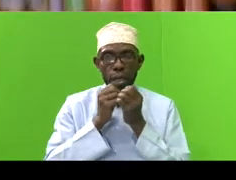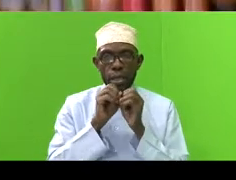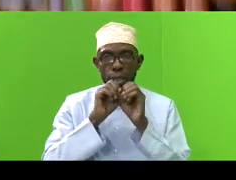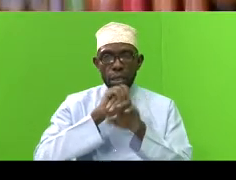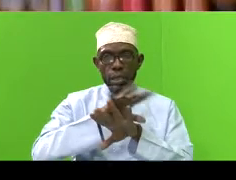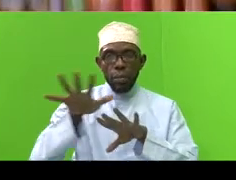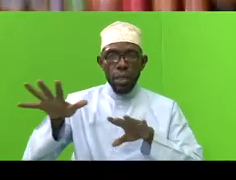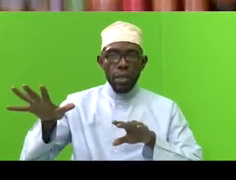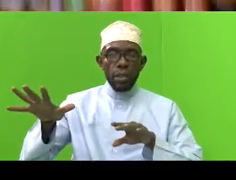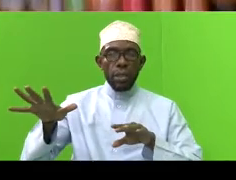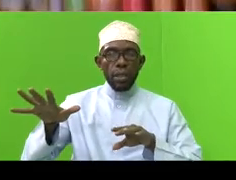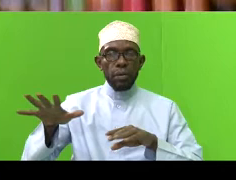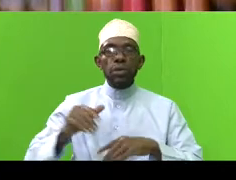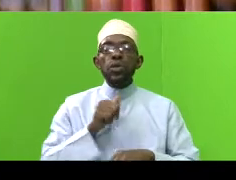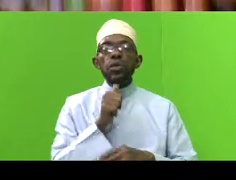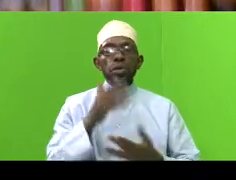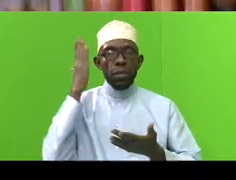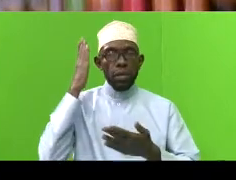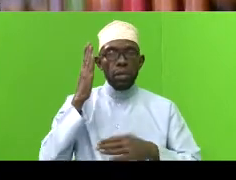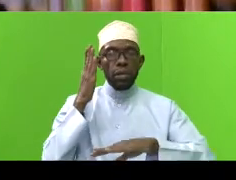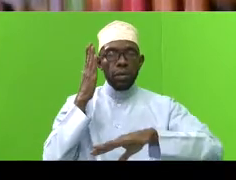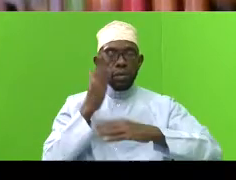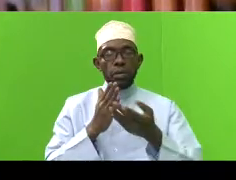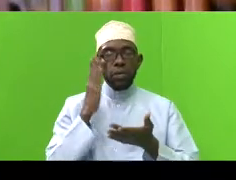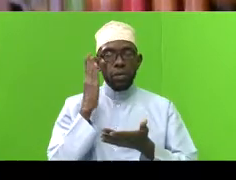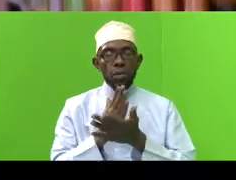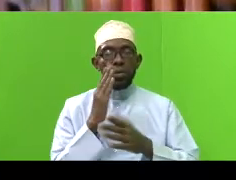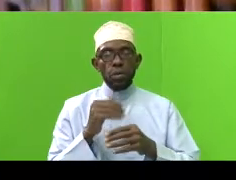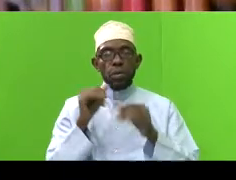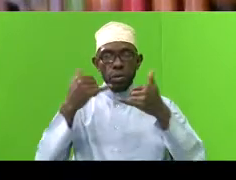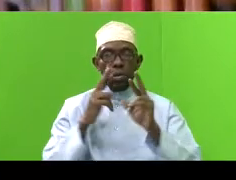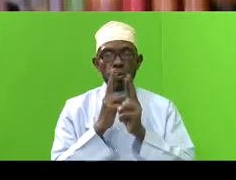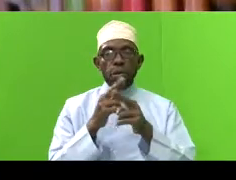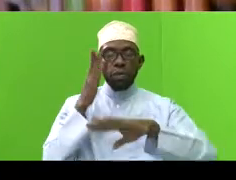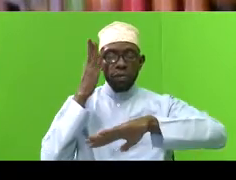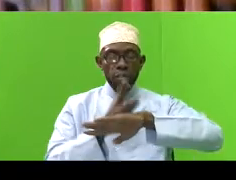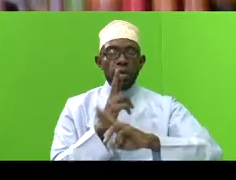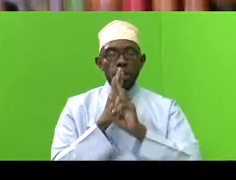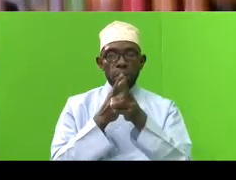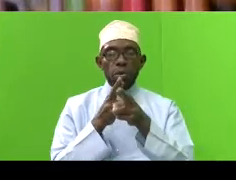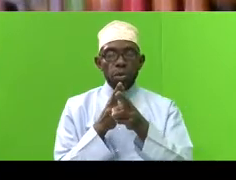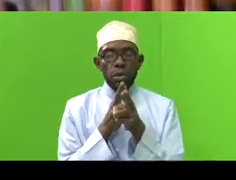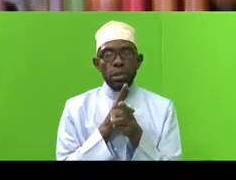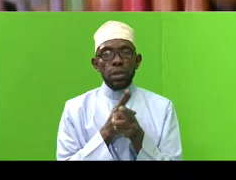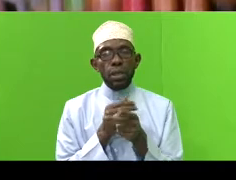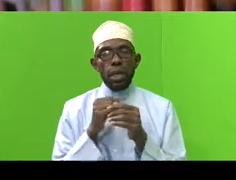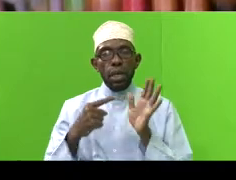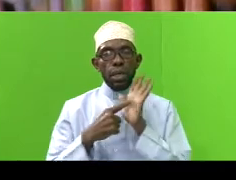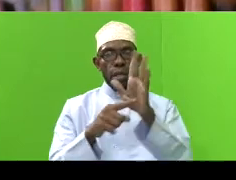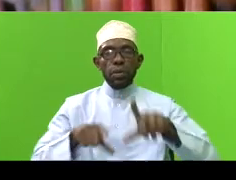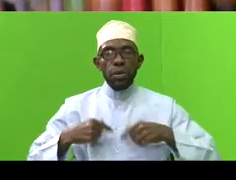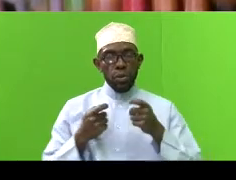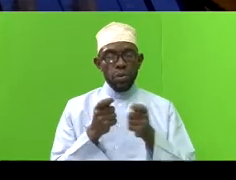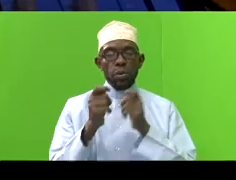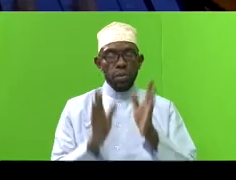za zisizokuwa za kweli, habari gushi hizi, fake news. Kwa sababu gani? Kwa sababu katika live shows huwezi kumcontrol mtu.